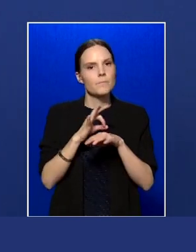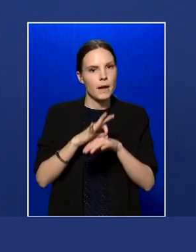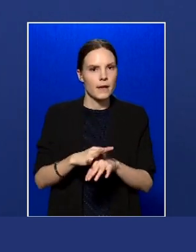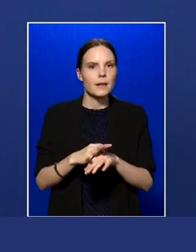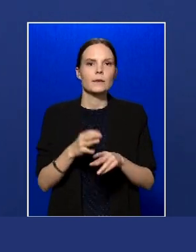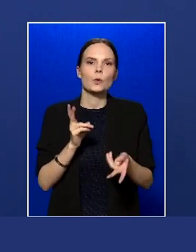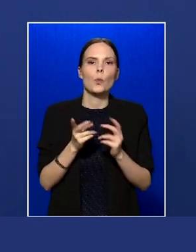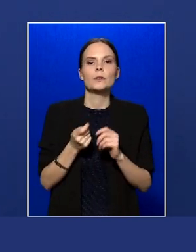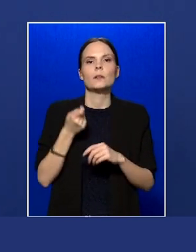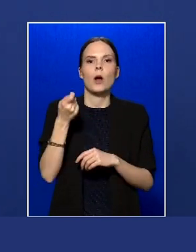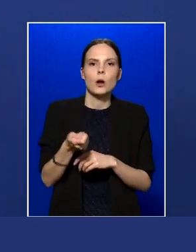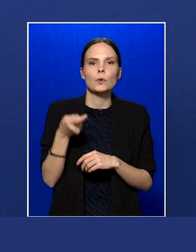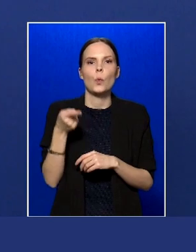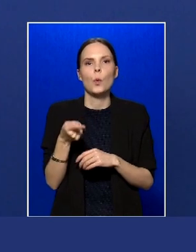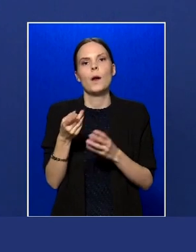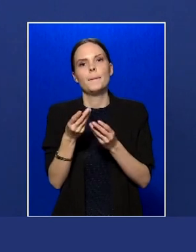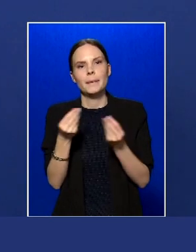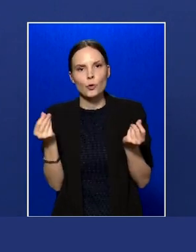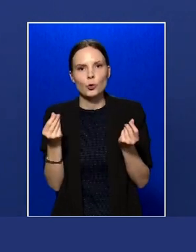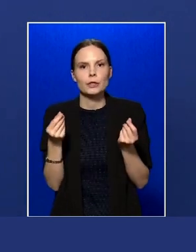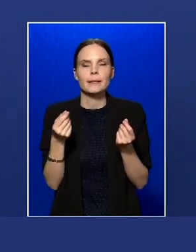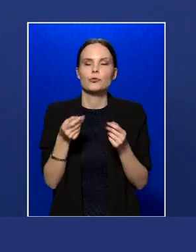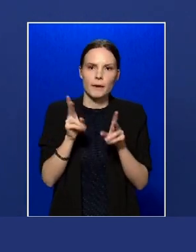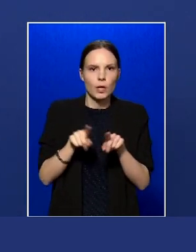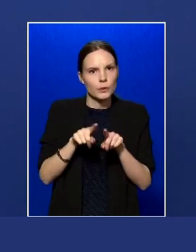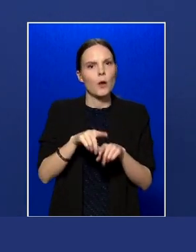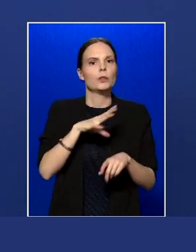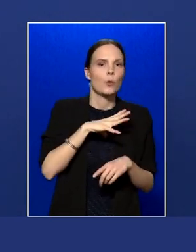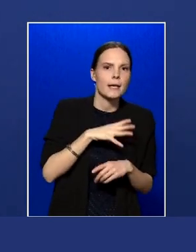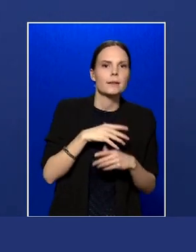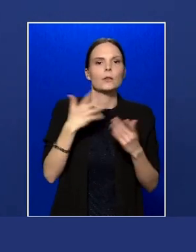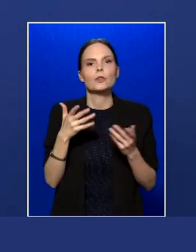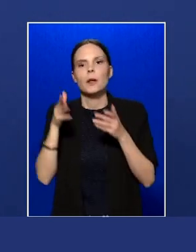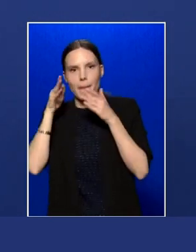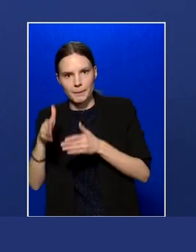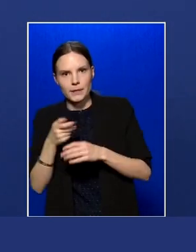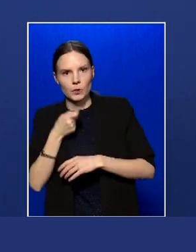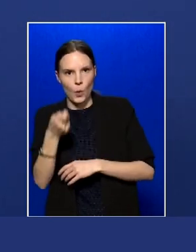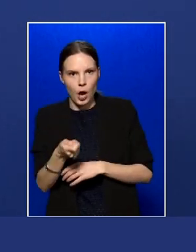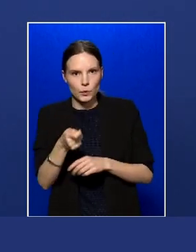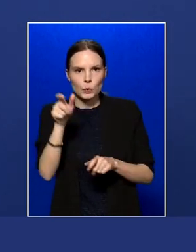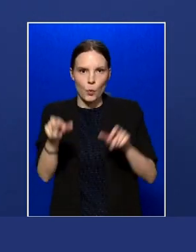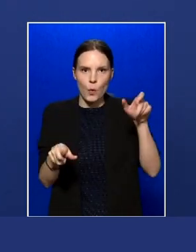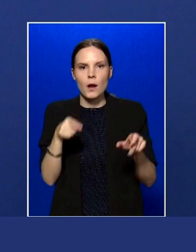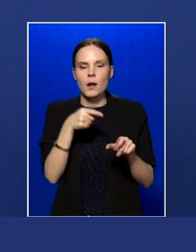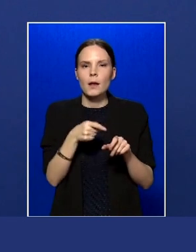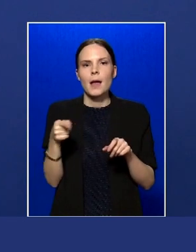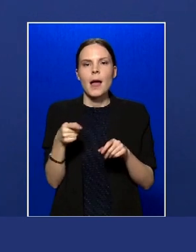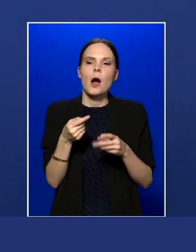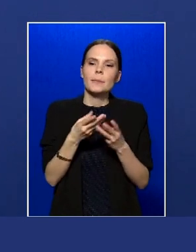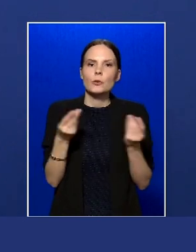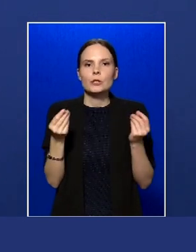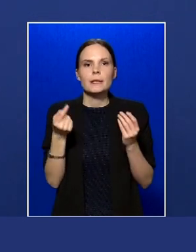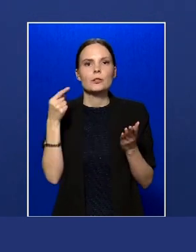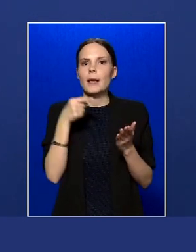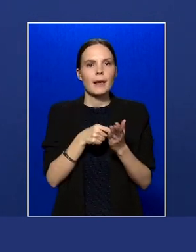Bevezetjük azt, hogy az adózói minősítések, ugye itt kockázatos és megbízható adózóról szoktunk beszélni, tehát az adózói minősítések tekintetében az